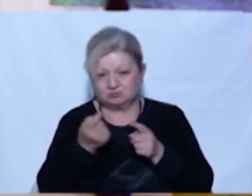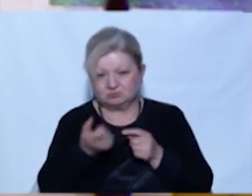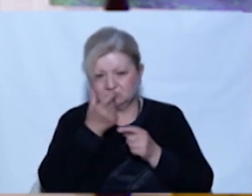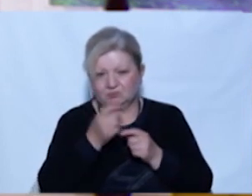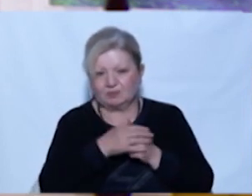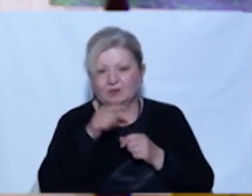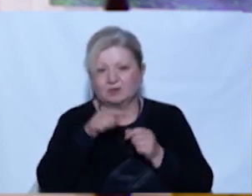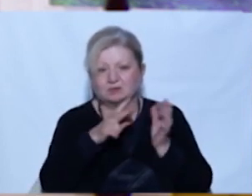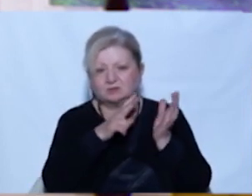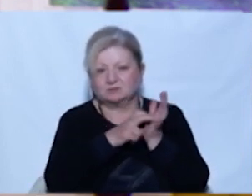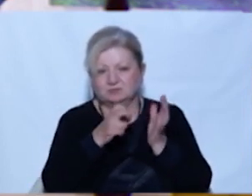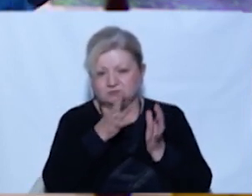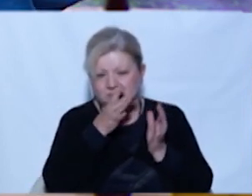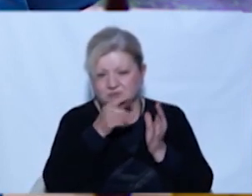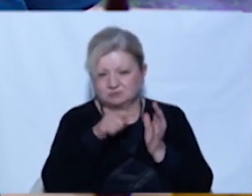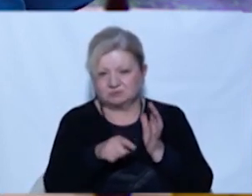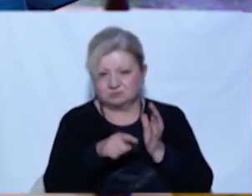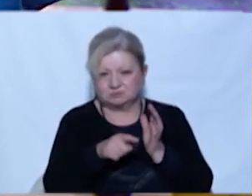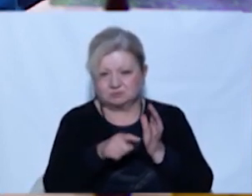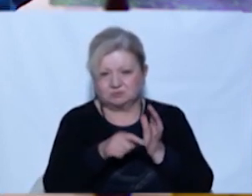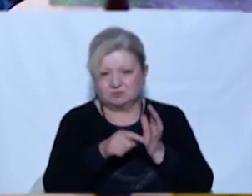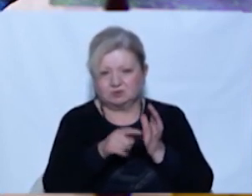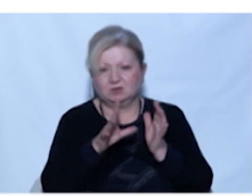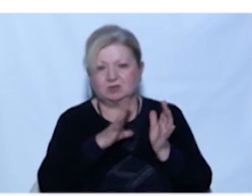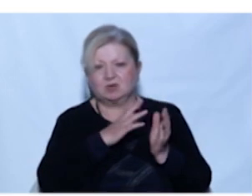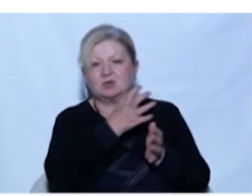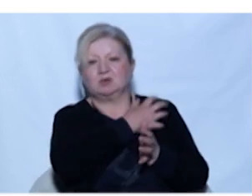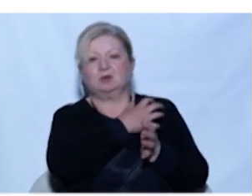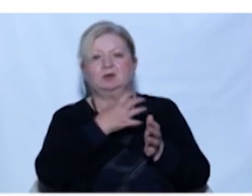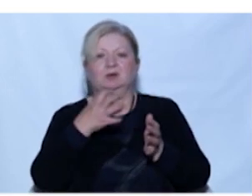1800 წელს ამას მოყვა იმპერატორ